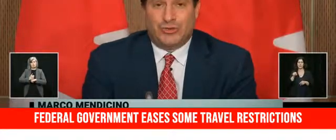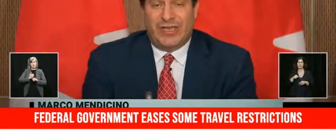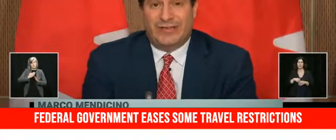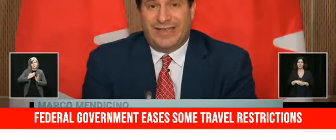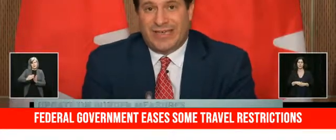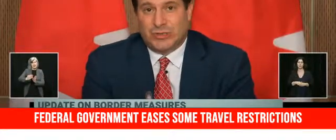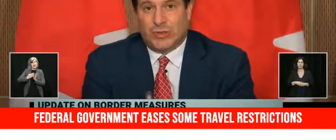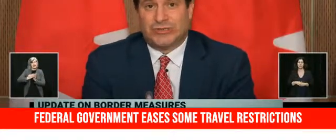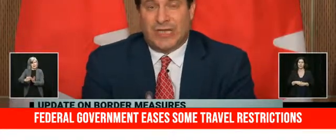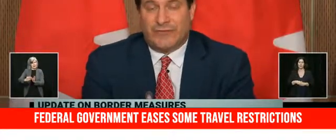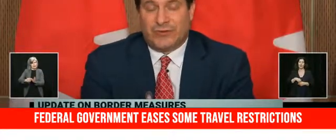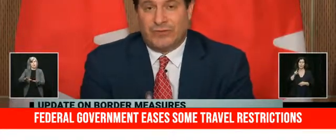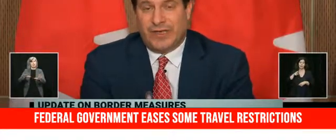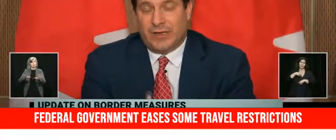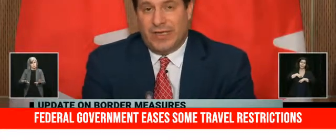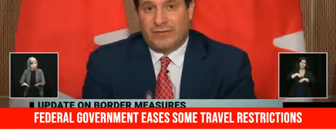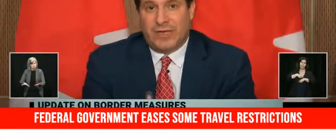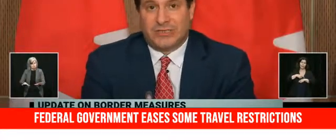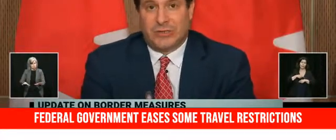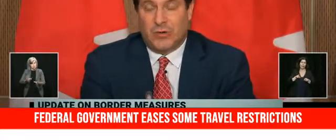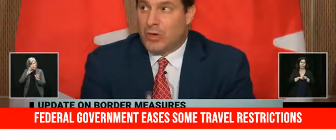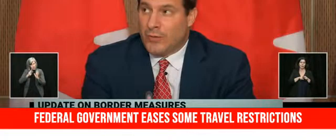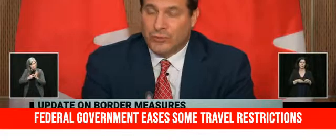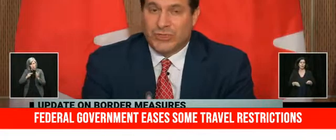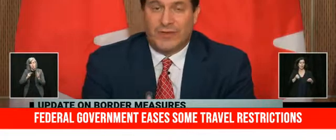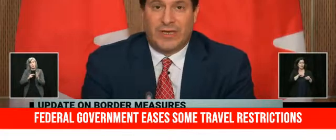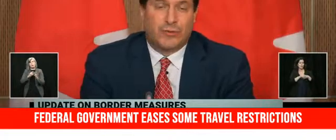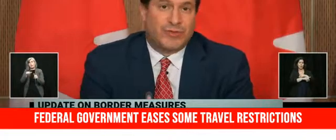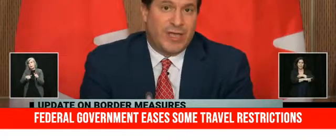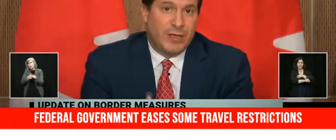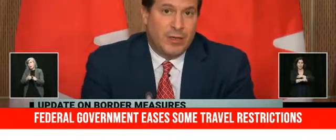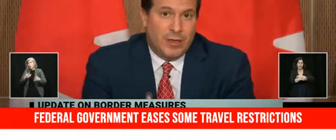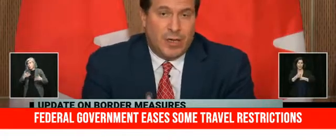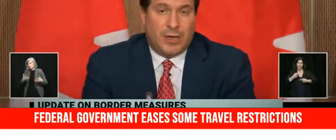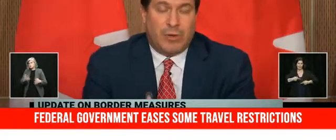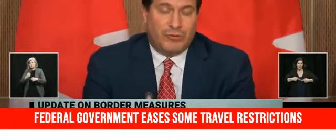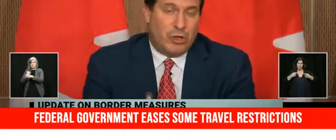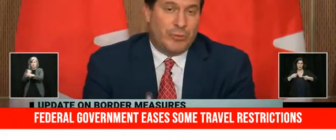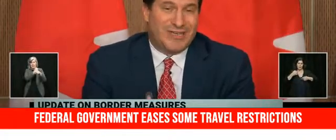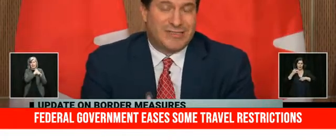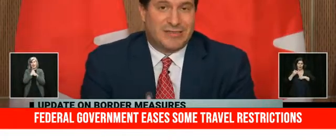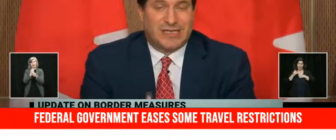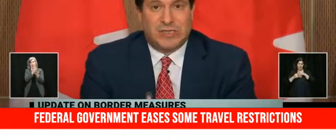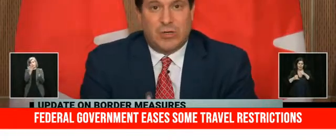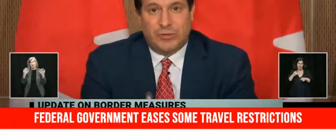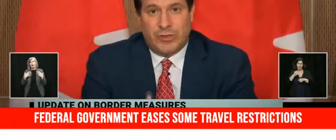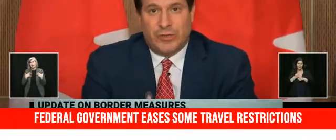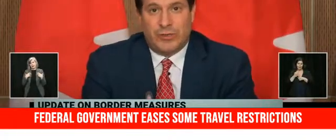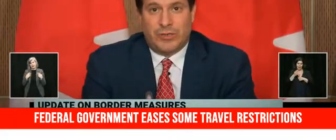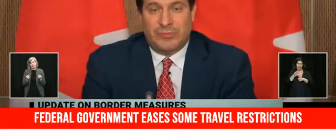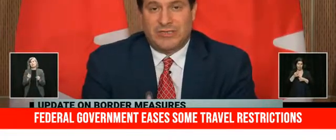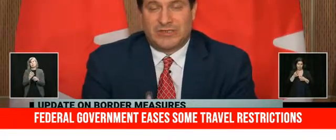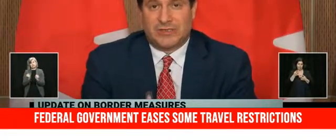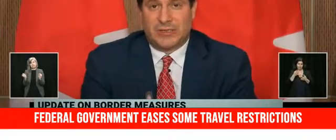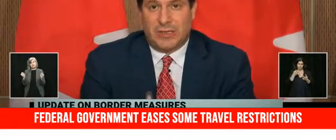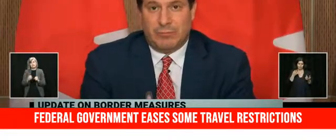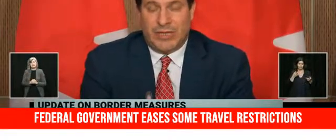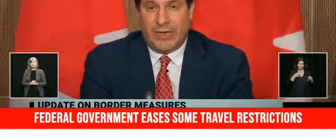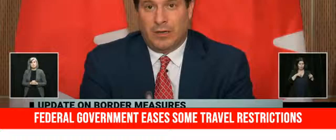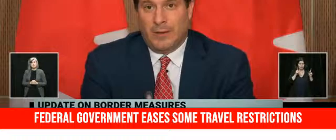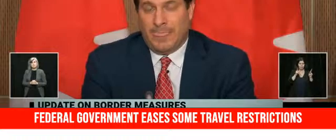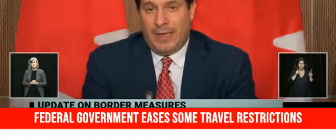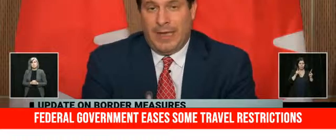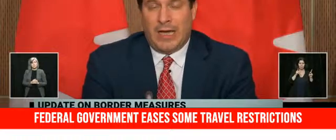avait ajouté des ressources à la frontière internationale, comme vous avez écouté pendant la présentation de le